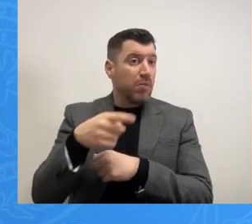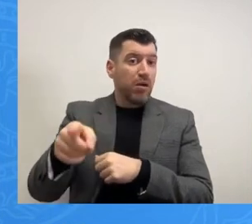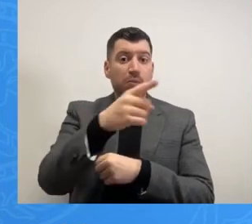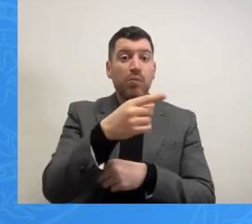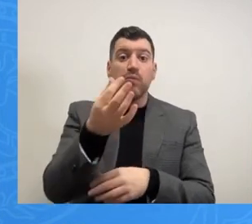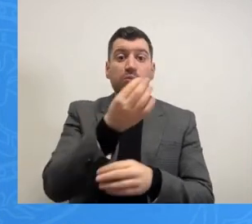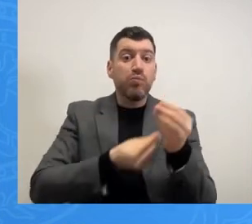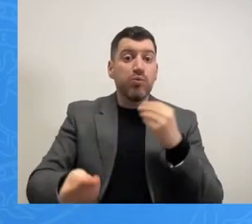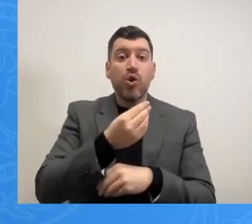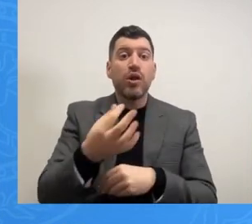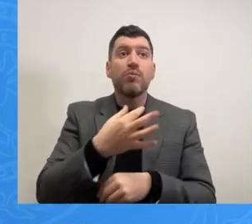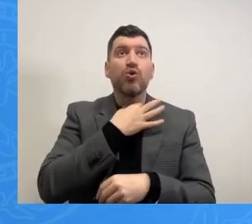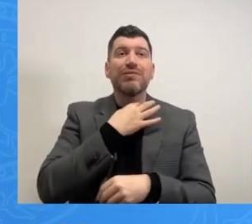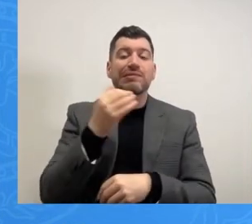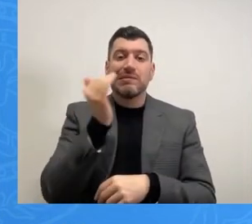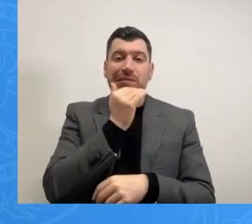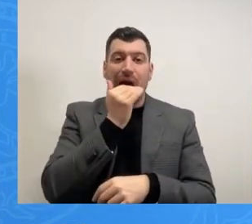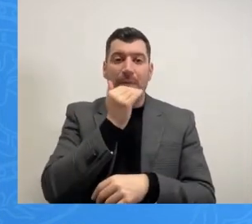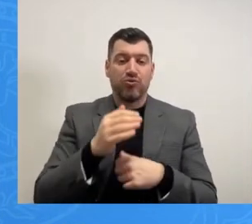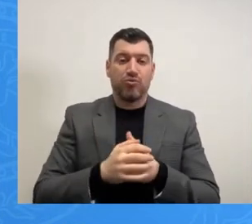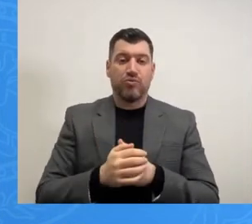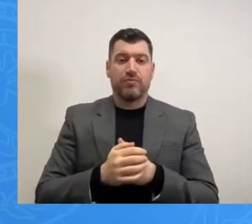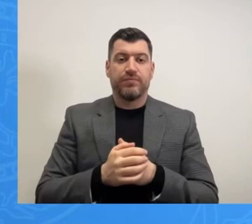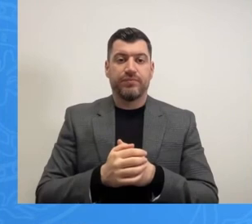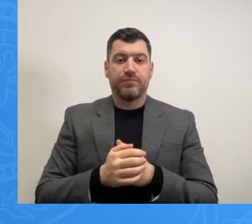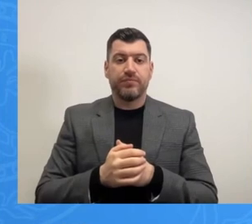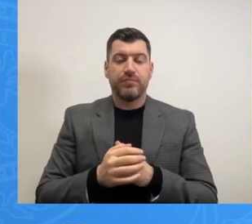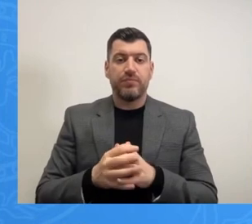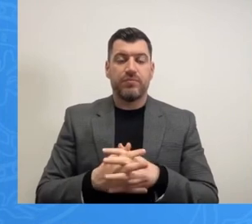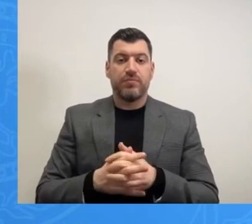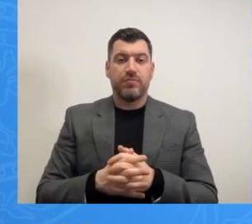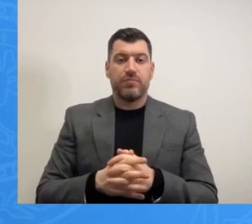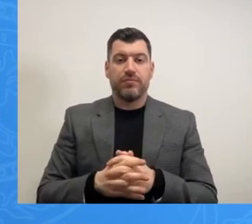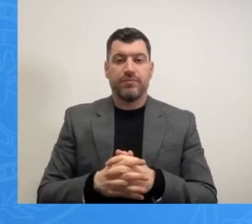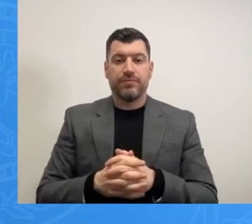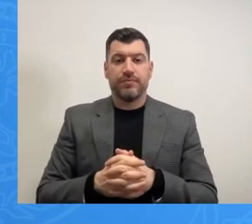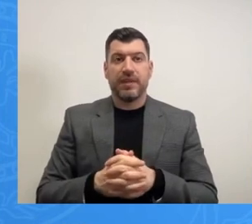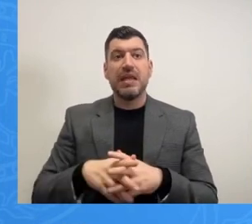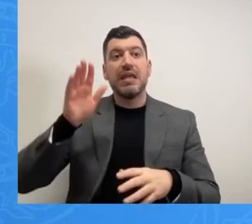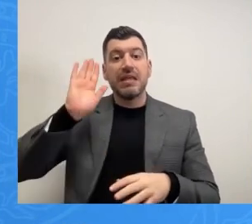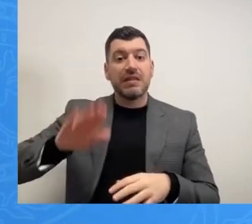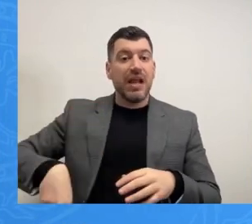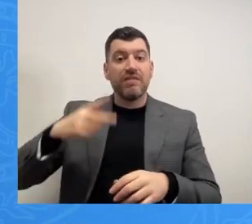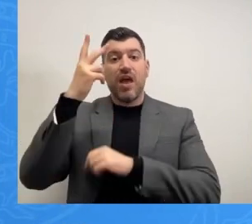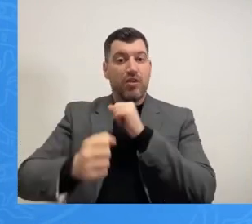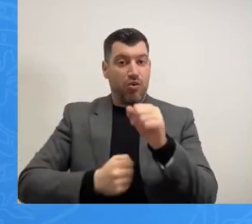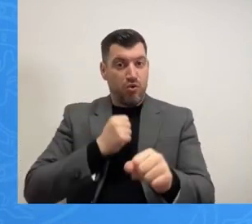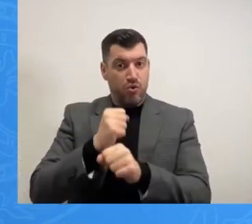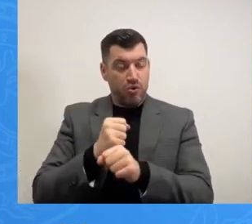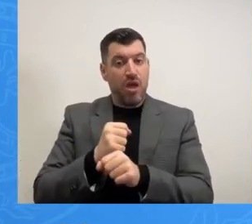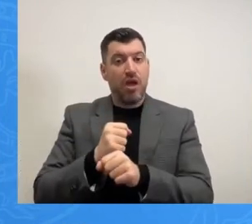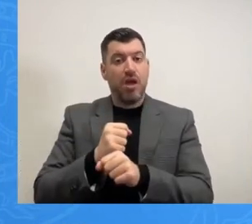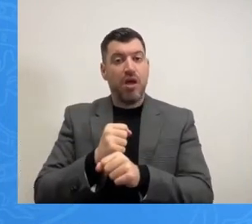παρουσιαστεί απάντηση για το ποια είναι η προτεραιοποίηση σε σχέση με τους χώρους. Γιατί ξαναβάζουμε, τα τελευταία δύο χρόνια έχουν περάσει